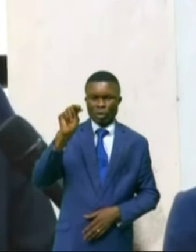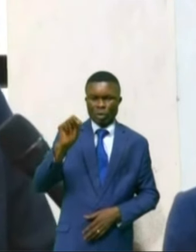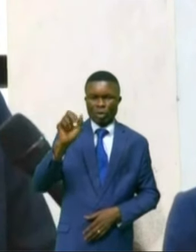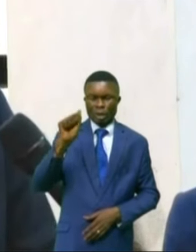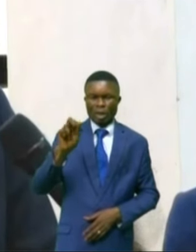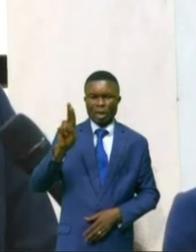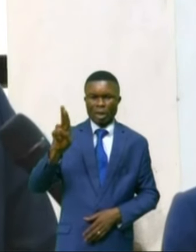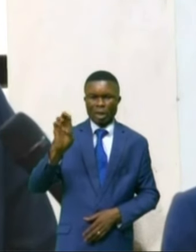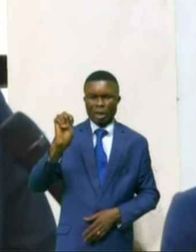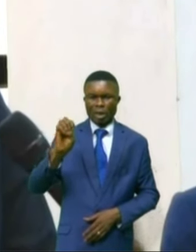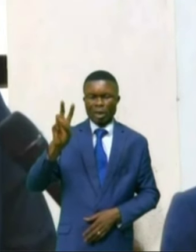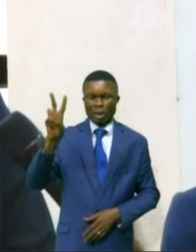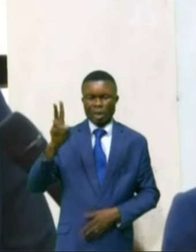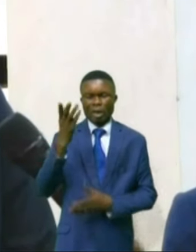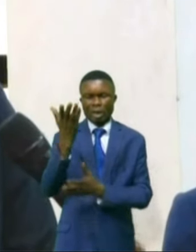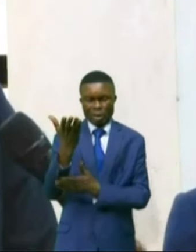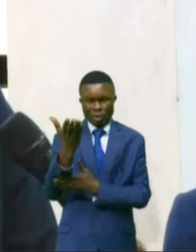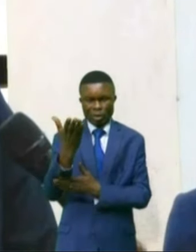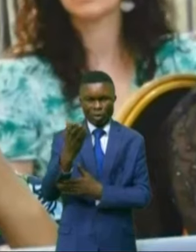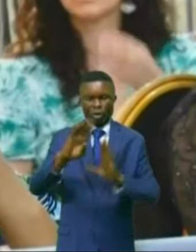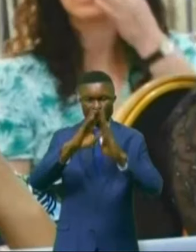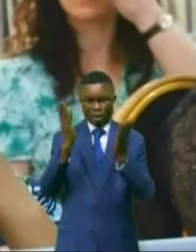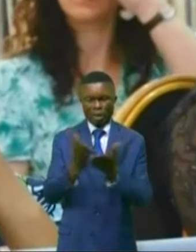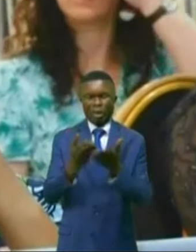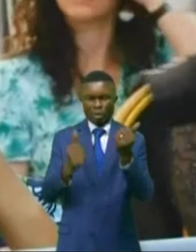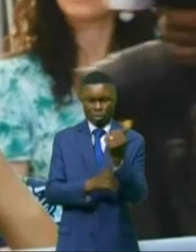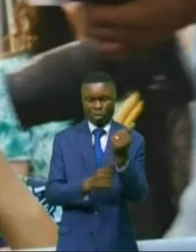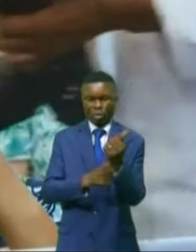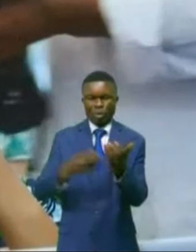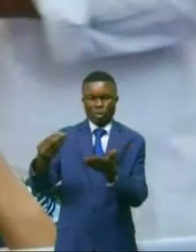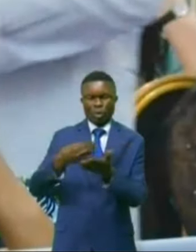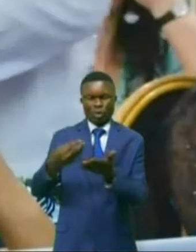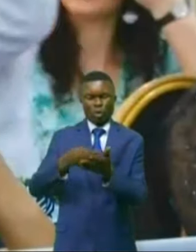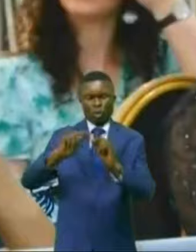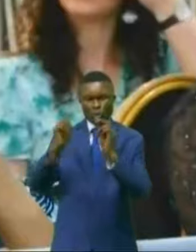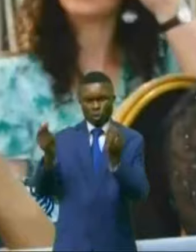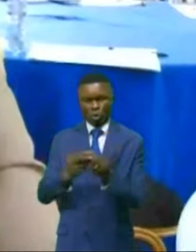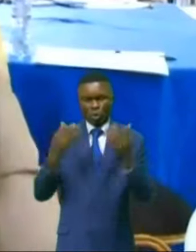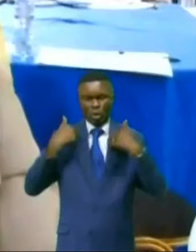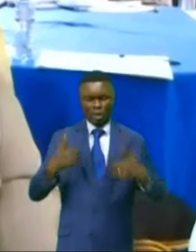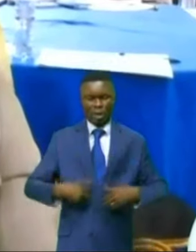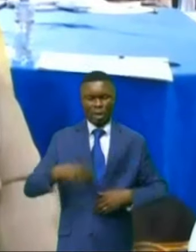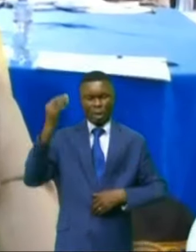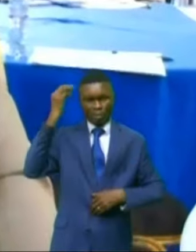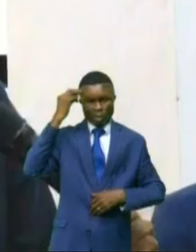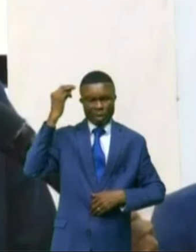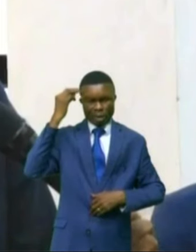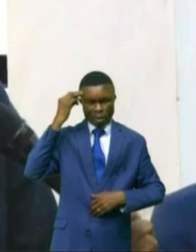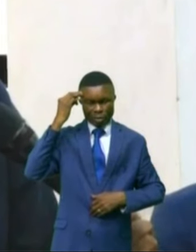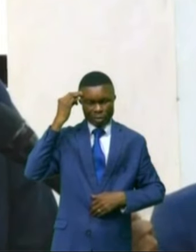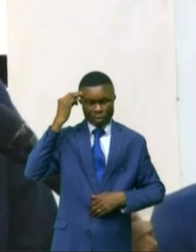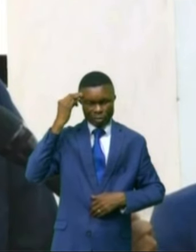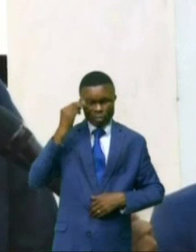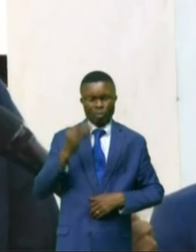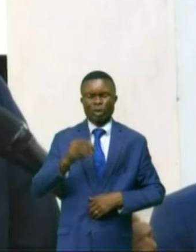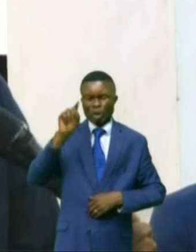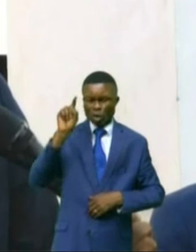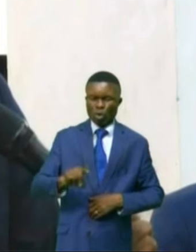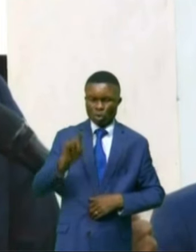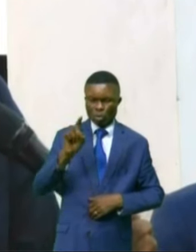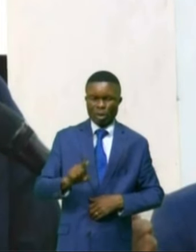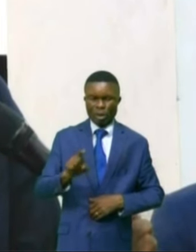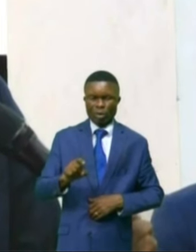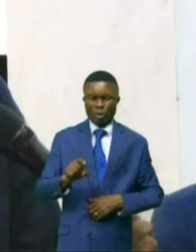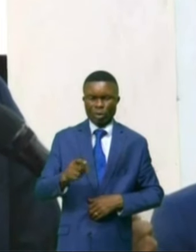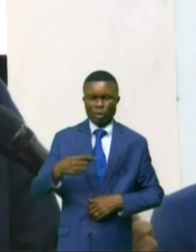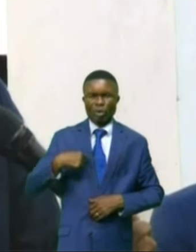Lolatui, a lancé un appel à la mobilisation des structures sur la santé mentale. Il est impératif